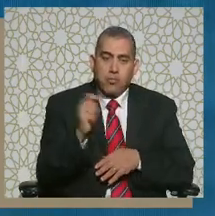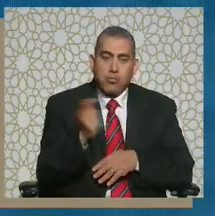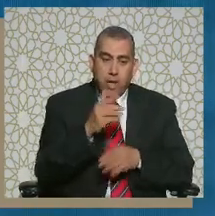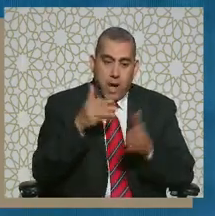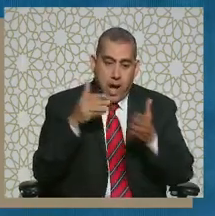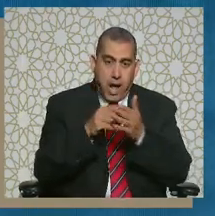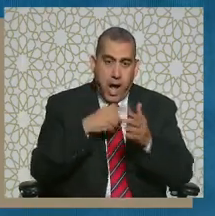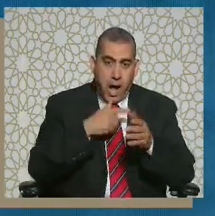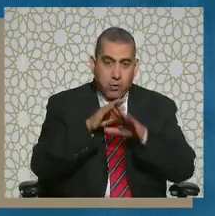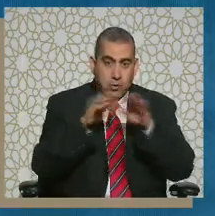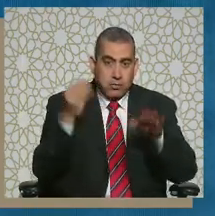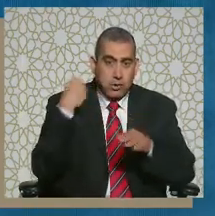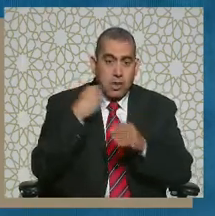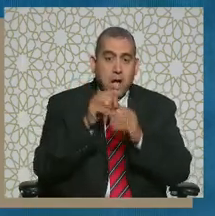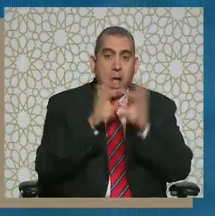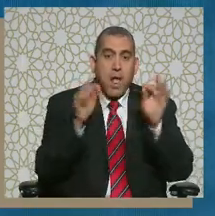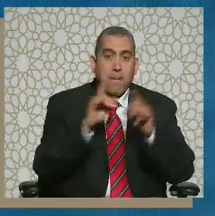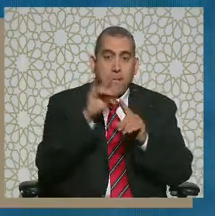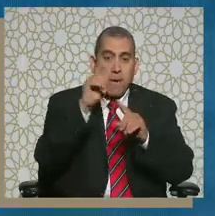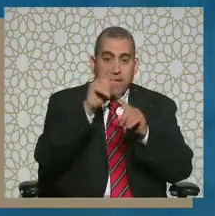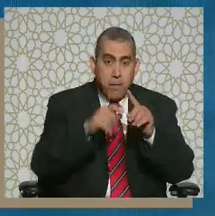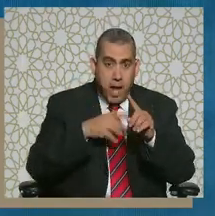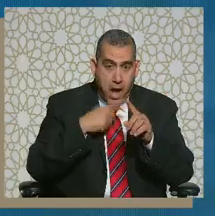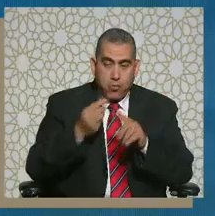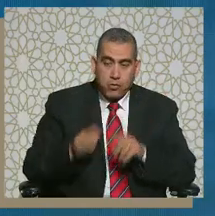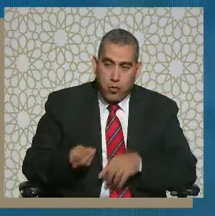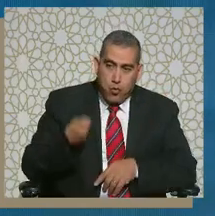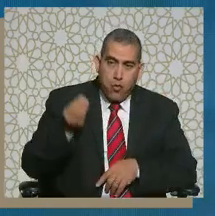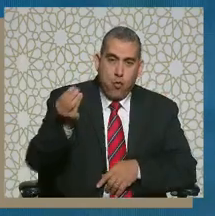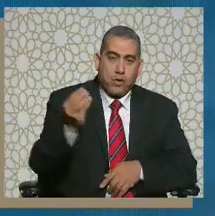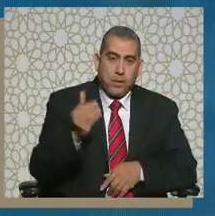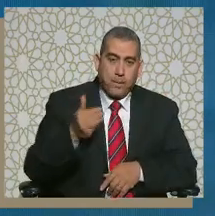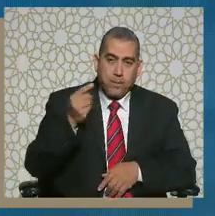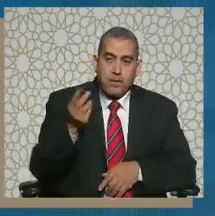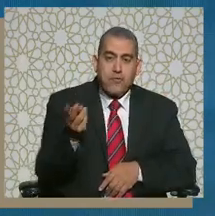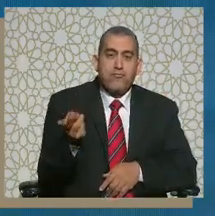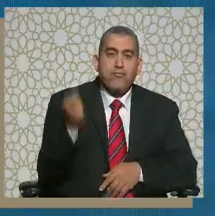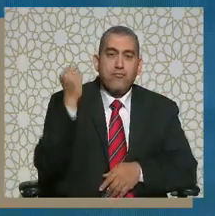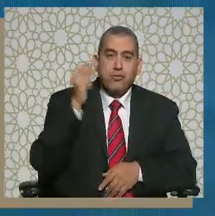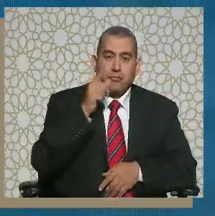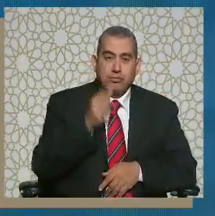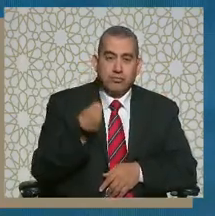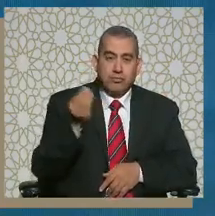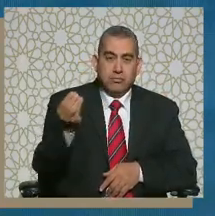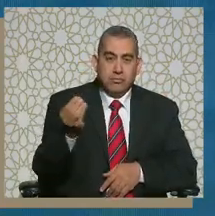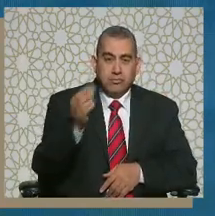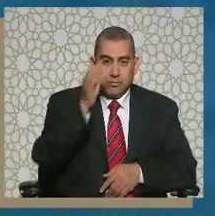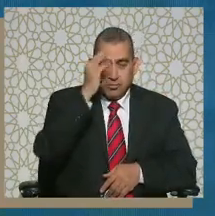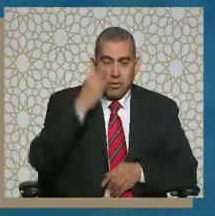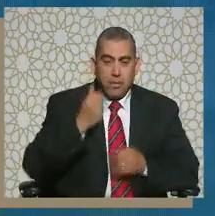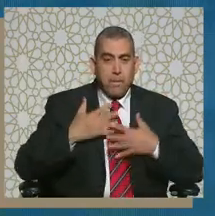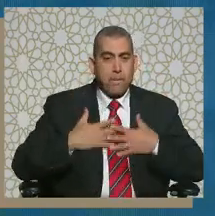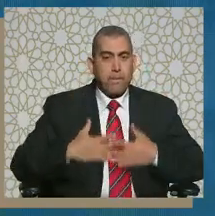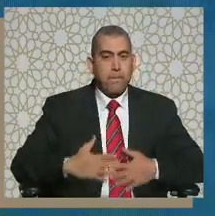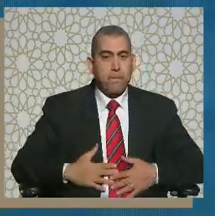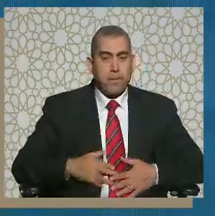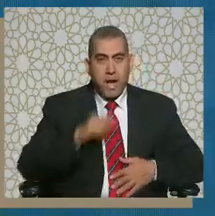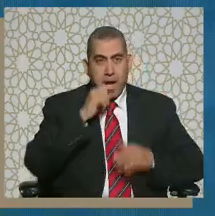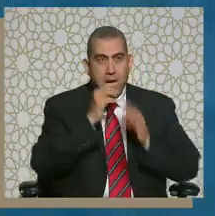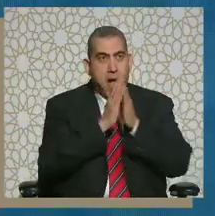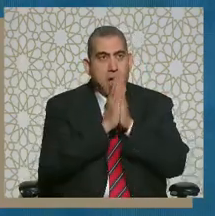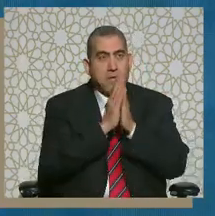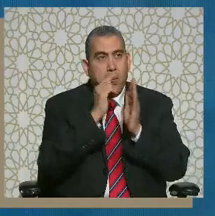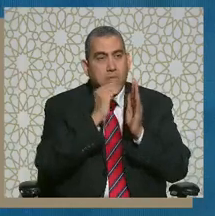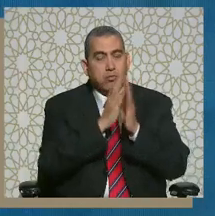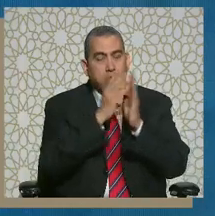اهلها وانت ترد المال المغصوب الذي اغتصبته الى صاحبه طب انت لو ما معكش توب الى الله سبحانه وتعالى